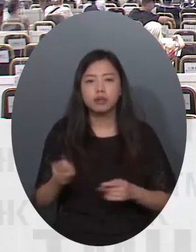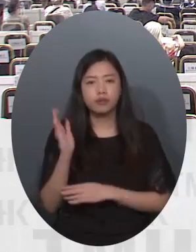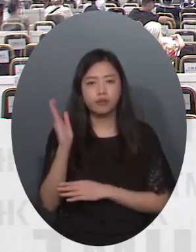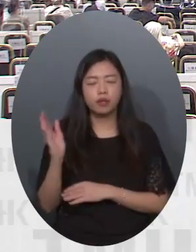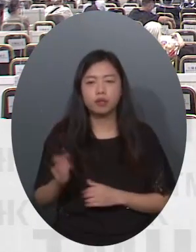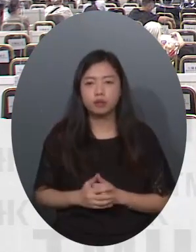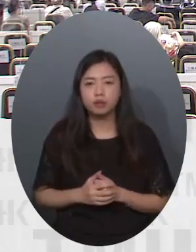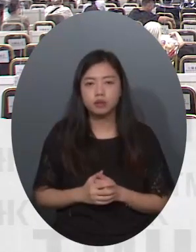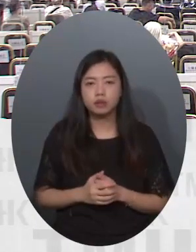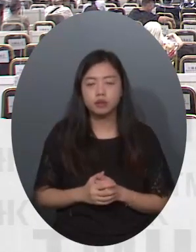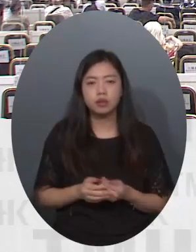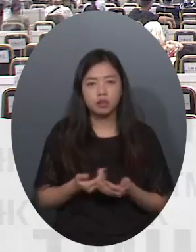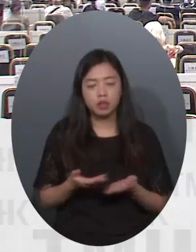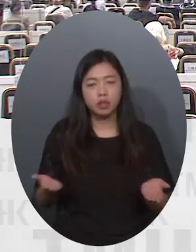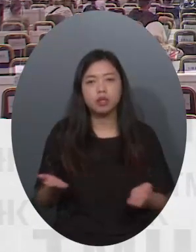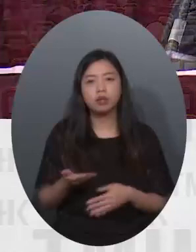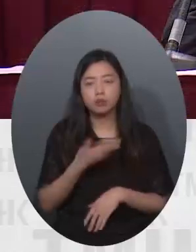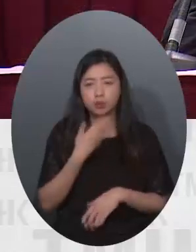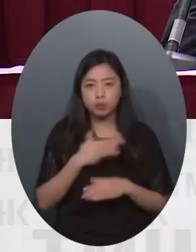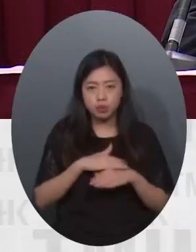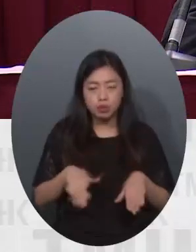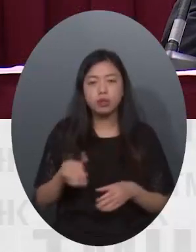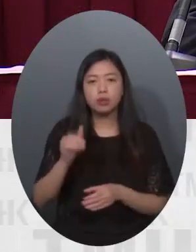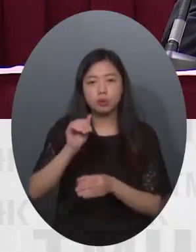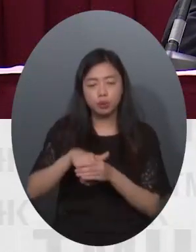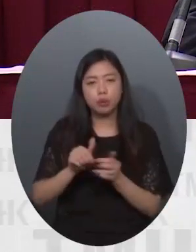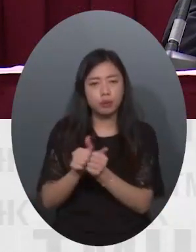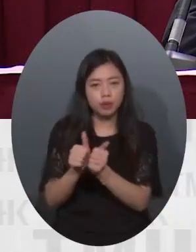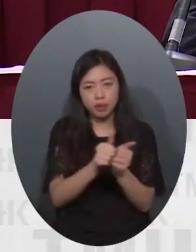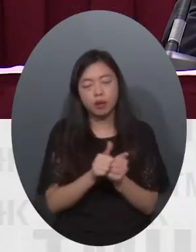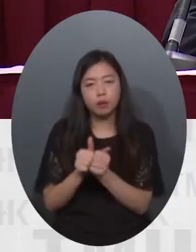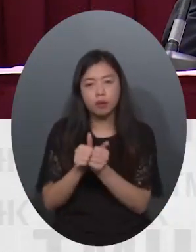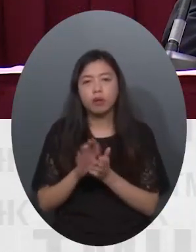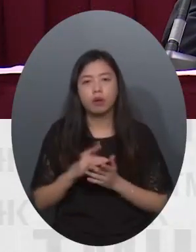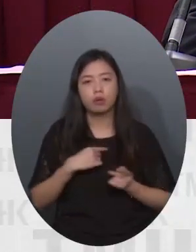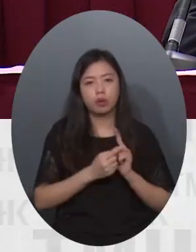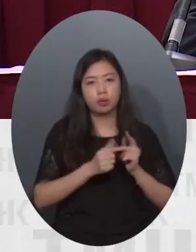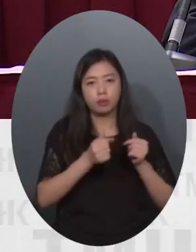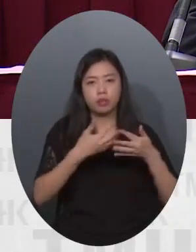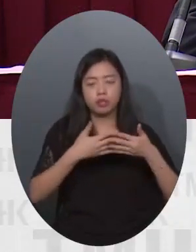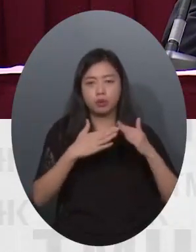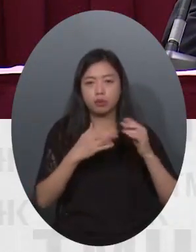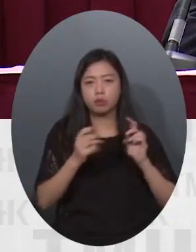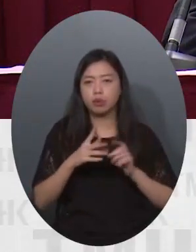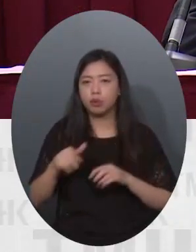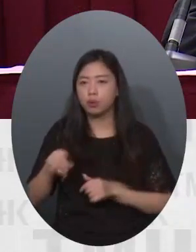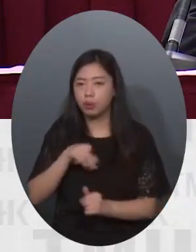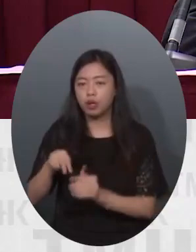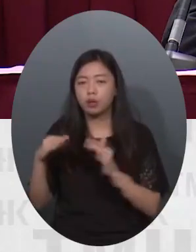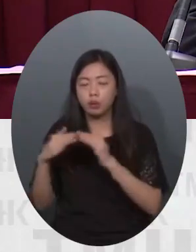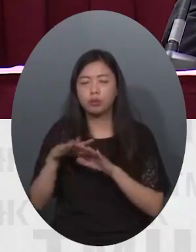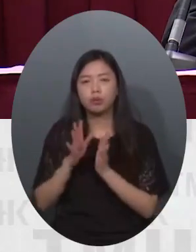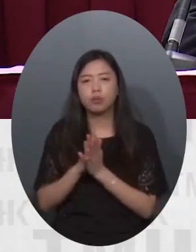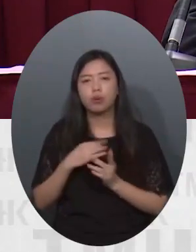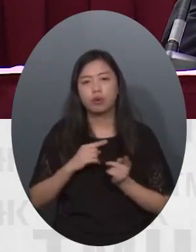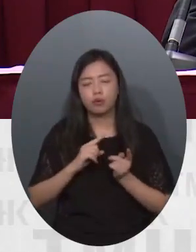各位股东朋友，早晨，大家好。我谨代表董事局及管理层欢迎大家参加今